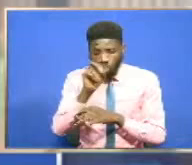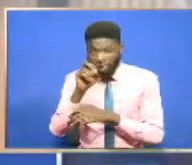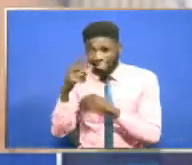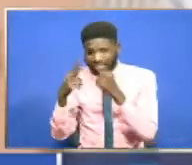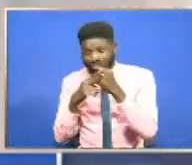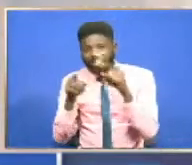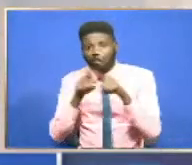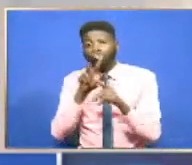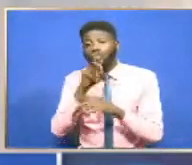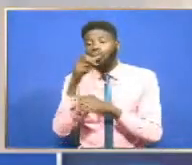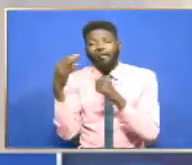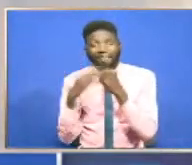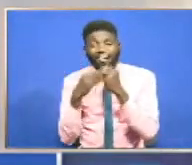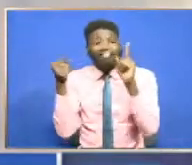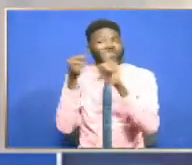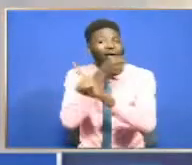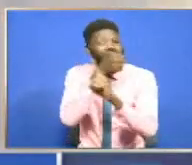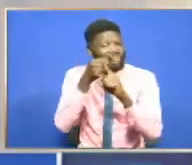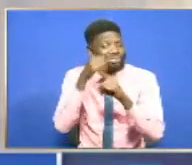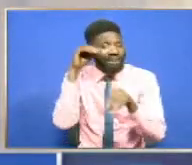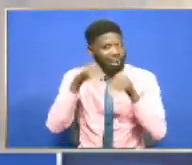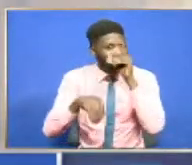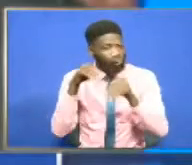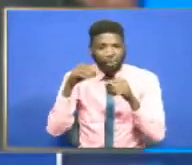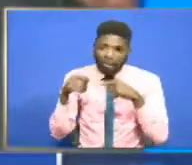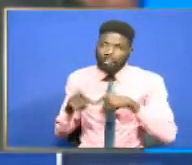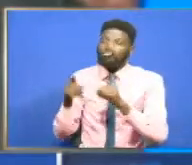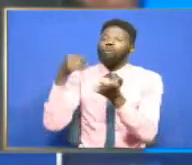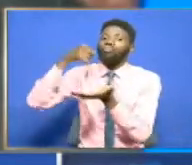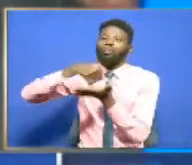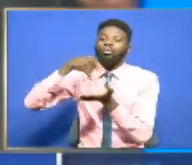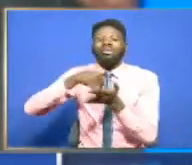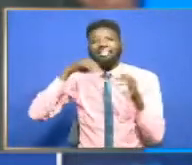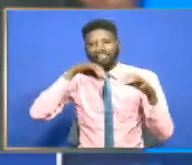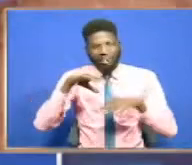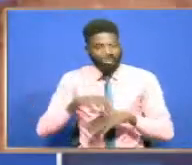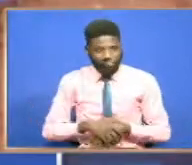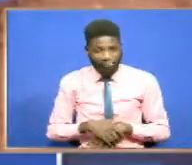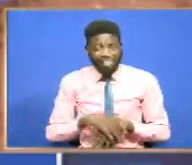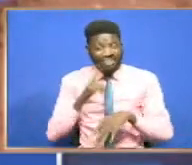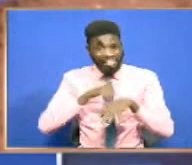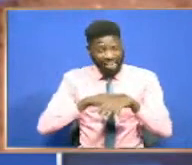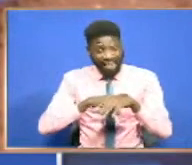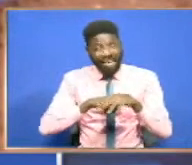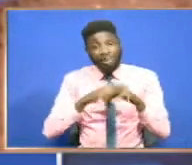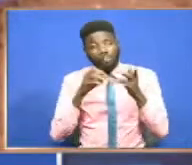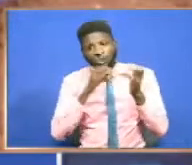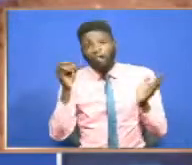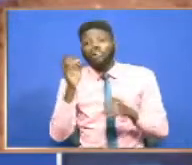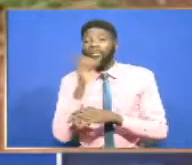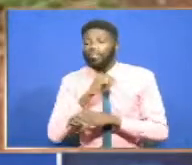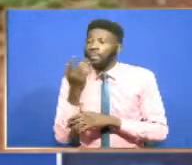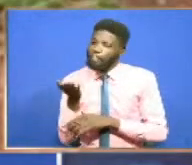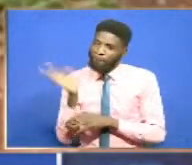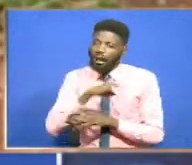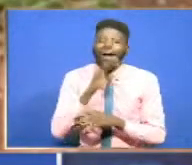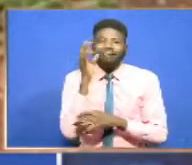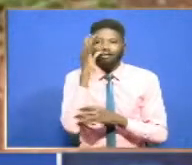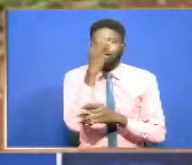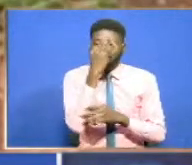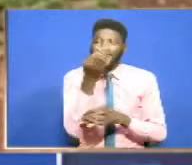2007-2008 post-election violence did not spare her. Divorced, she moved to Nyeri, where she remarried.